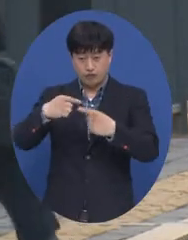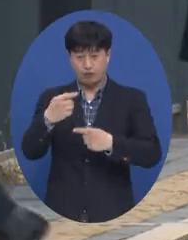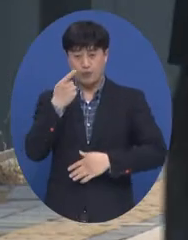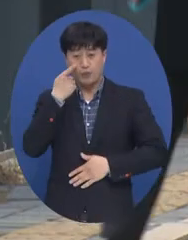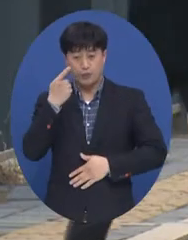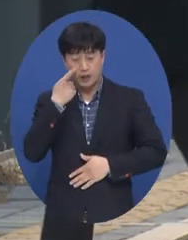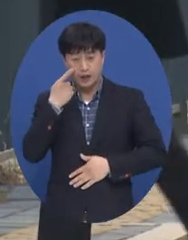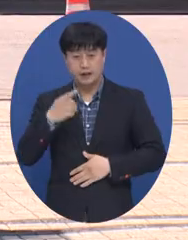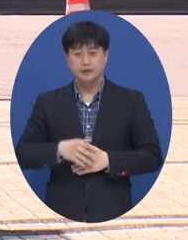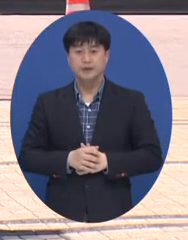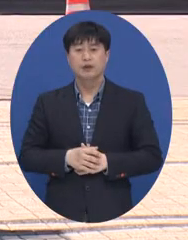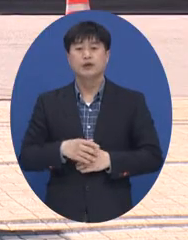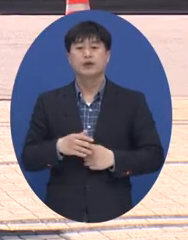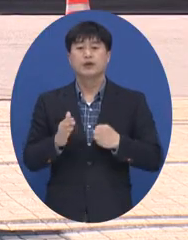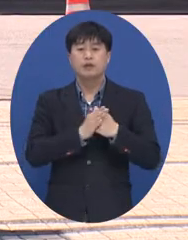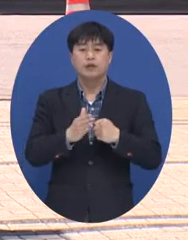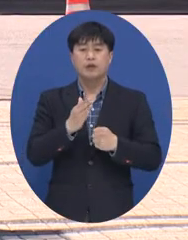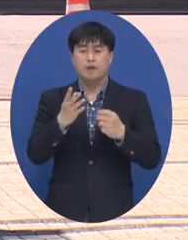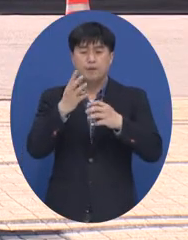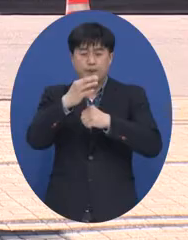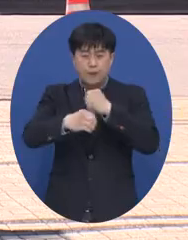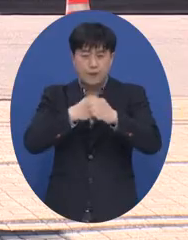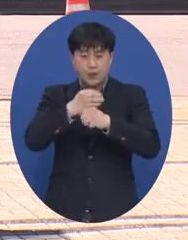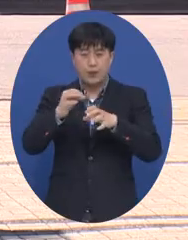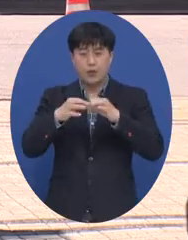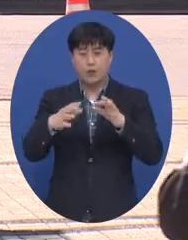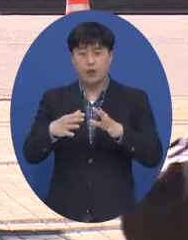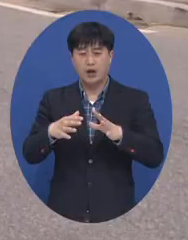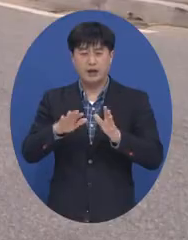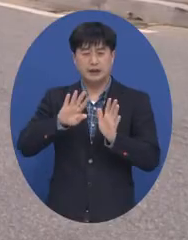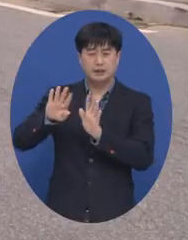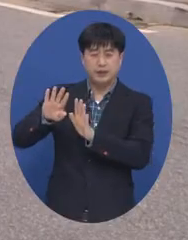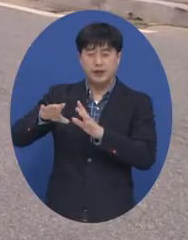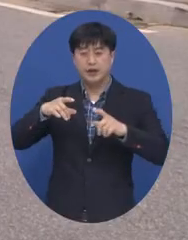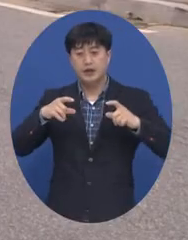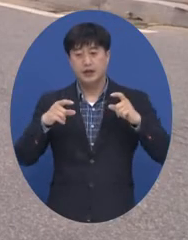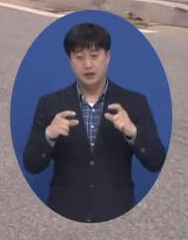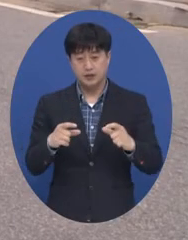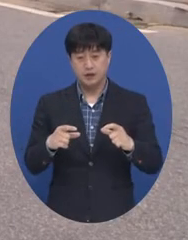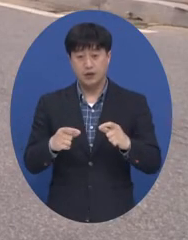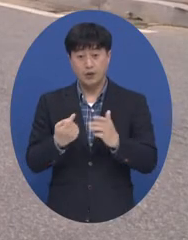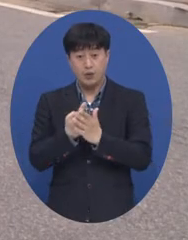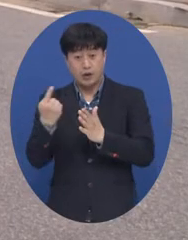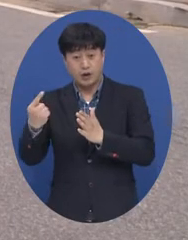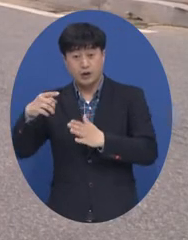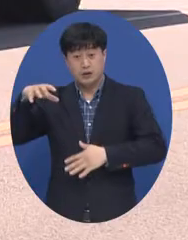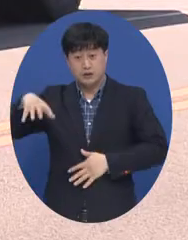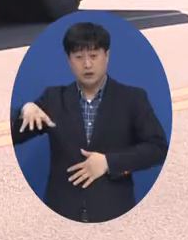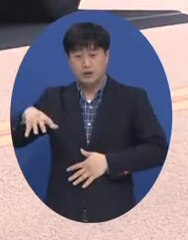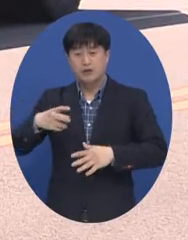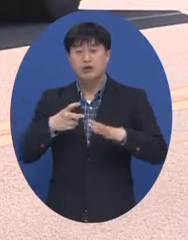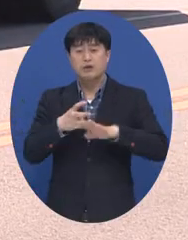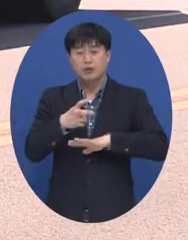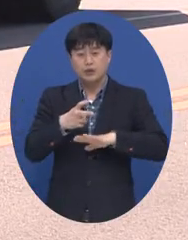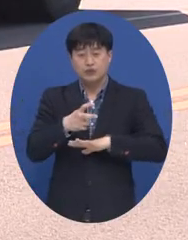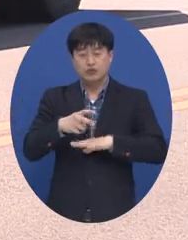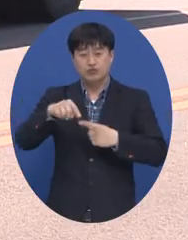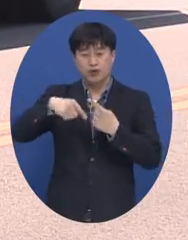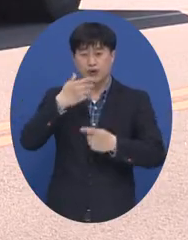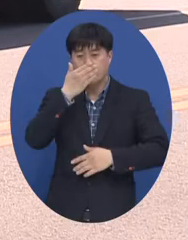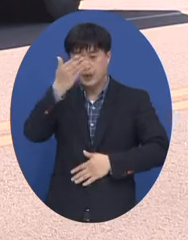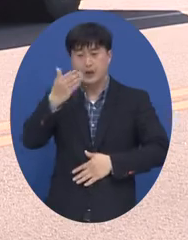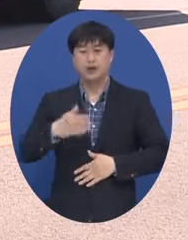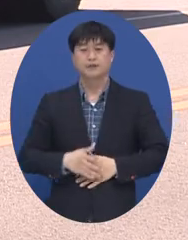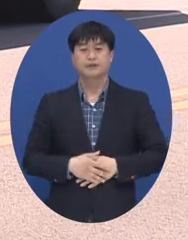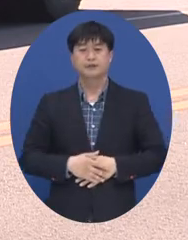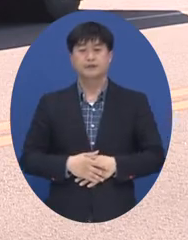운영을 보장합니다. 덕분에 수년간 버스업체들이 적자로 기피하던 노선이나 외곽 소외 지역의 광역버스 노선을